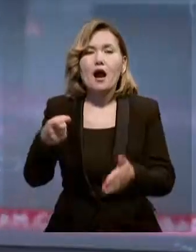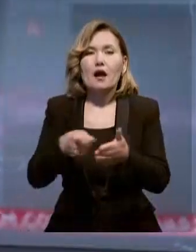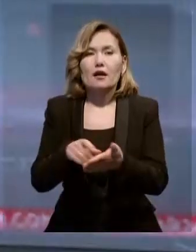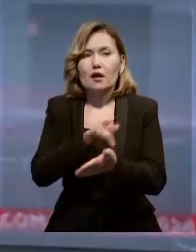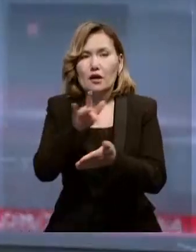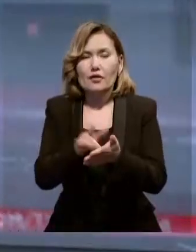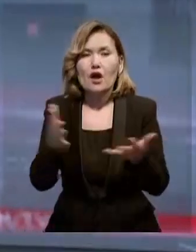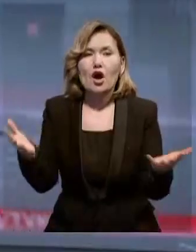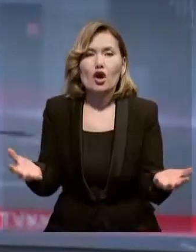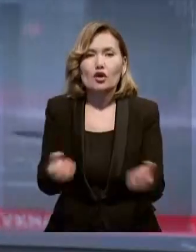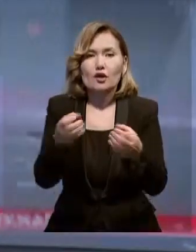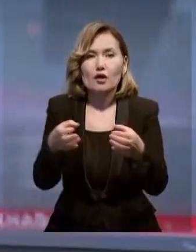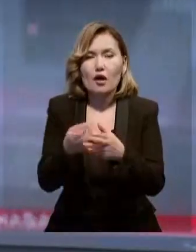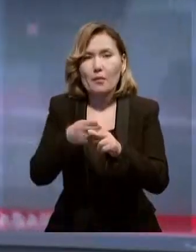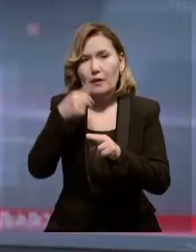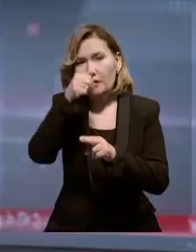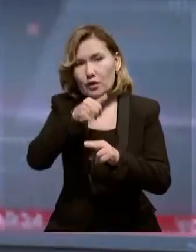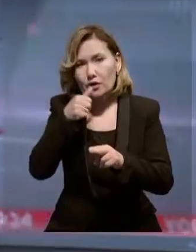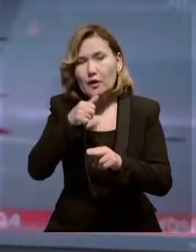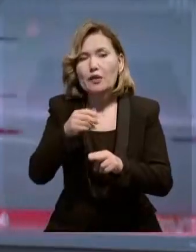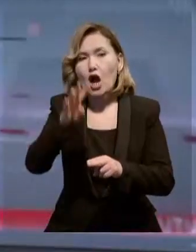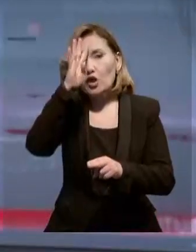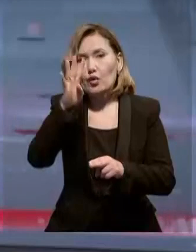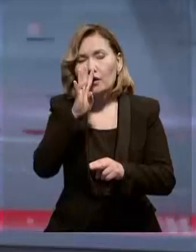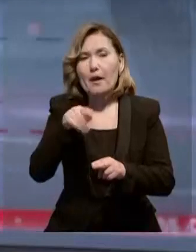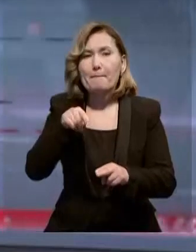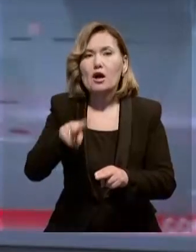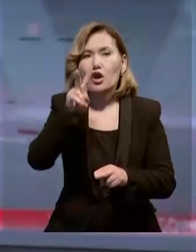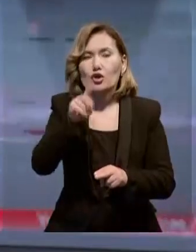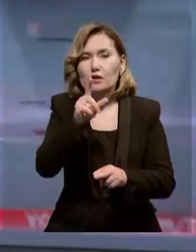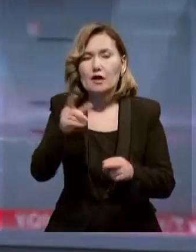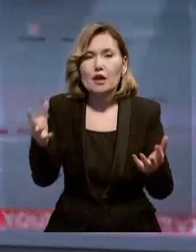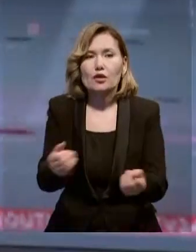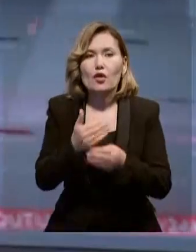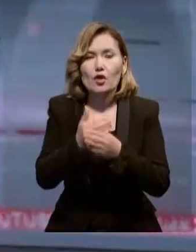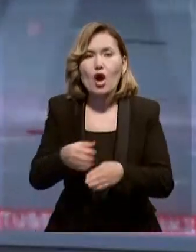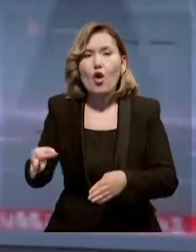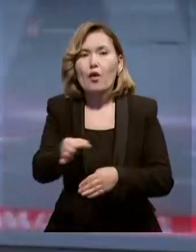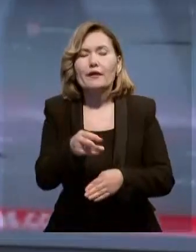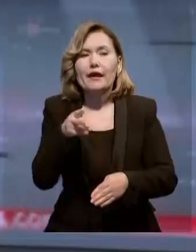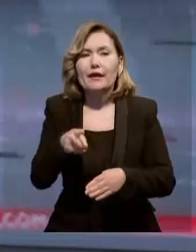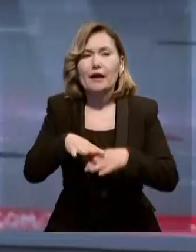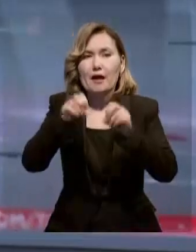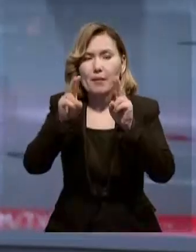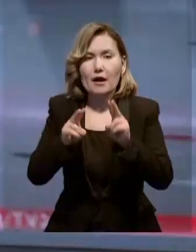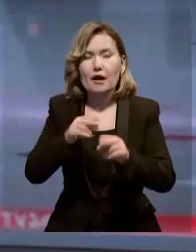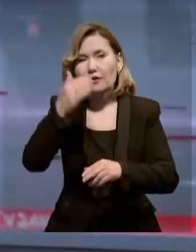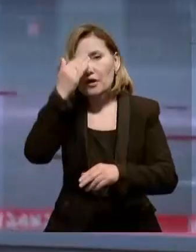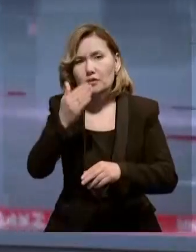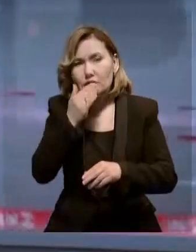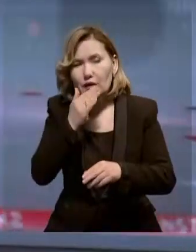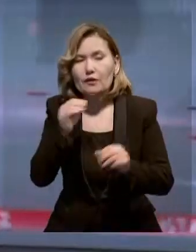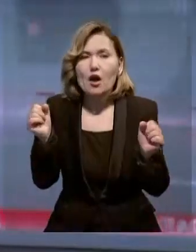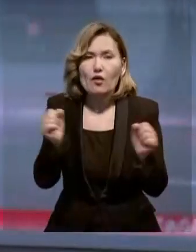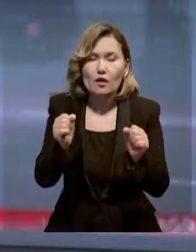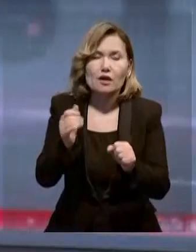Қарағандылық құтқарушылар биылғы жылдың 4 айында 1200-ге жуық адамды құтқарып қалды. Облыстағы 2000-дай маман қысы жазы тынымсыз от пен